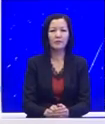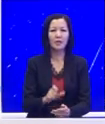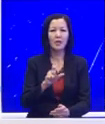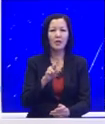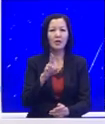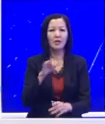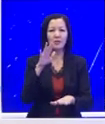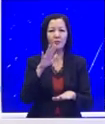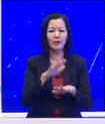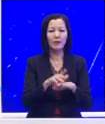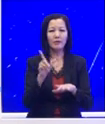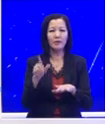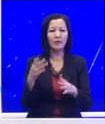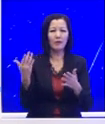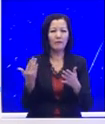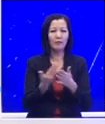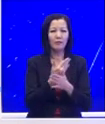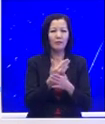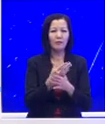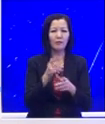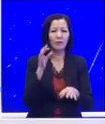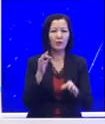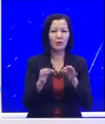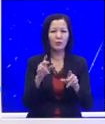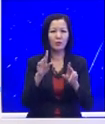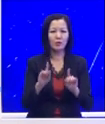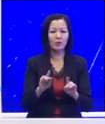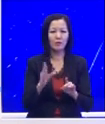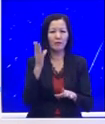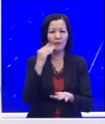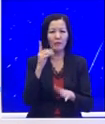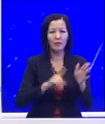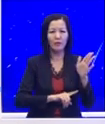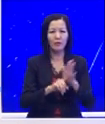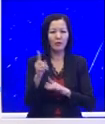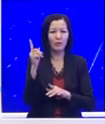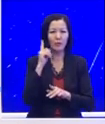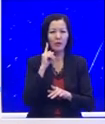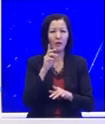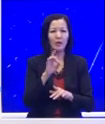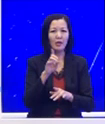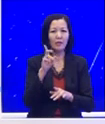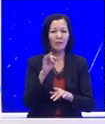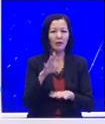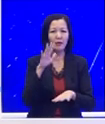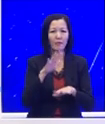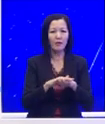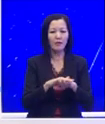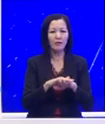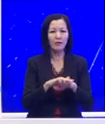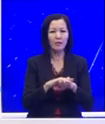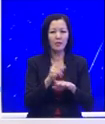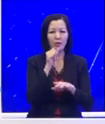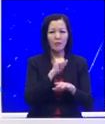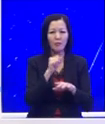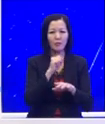Экс-банкир Жомарт Иртаев вновь на скамье подсудимых. В Алматы начали слушание по делу РБК банка. Вместе с главным фигурантом за присвоение